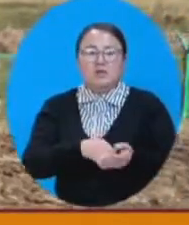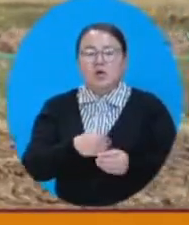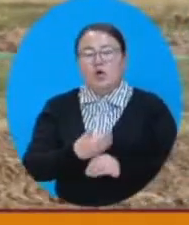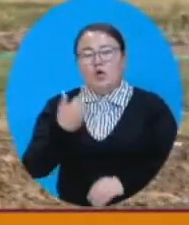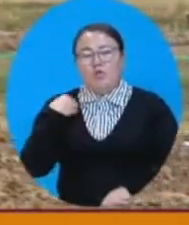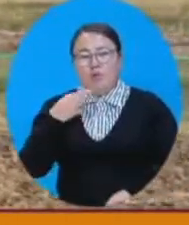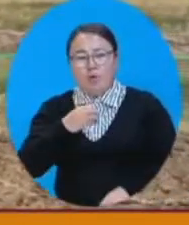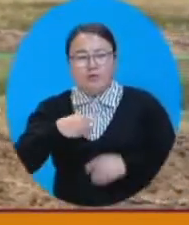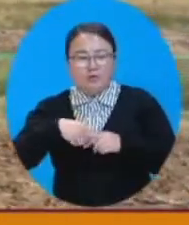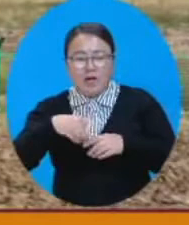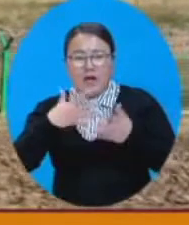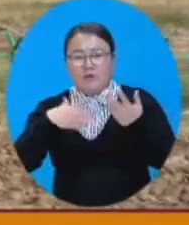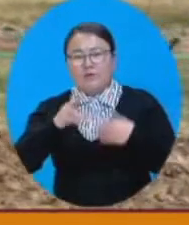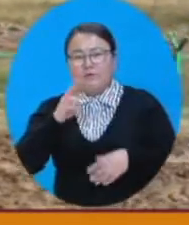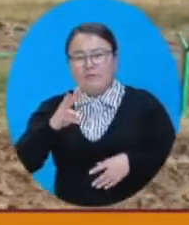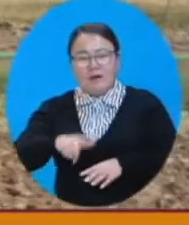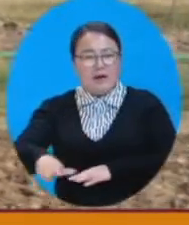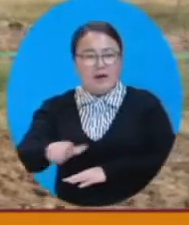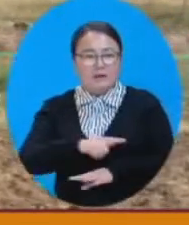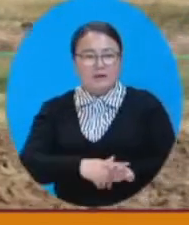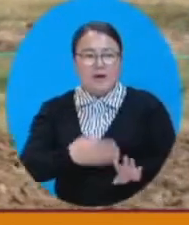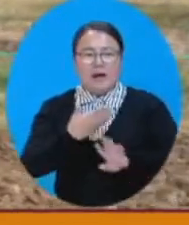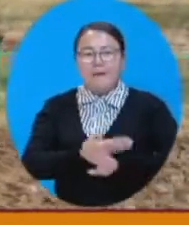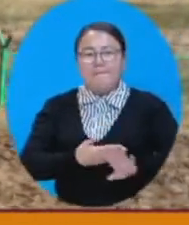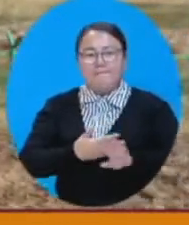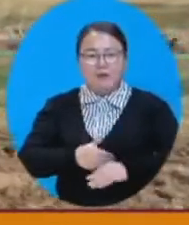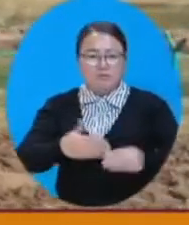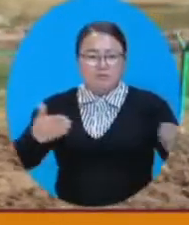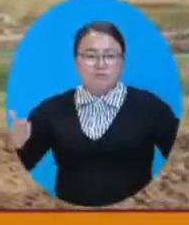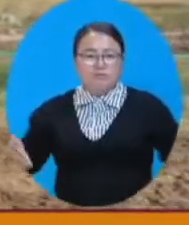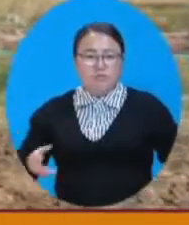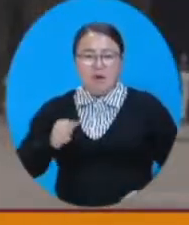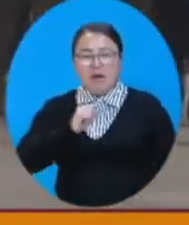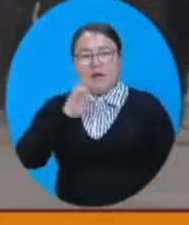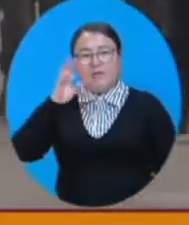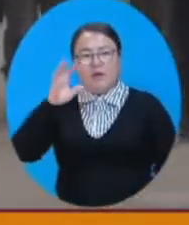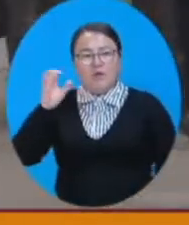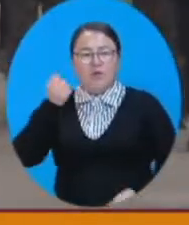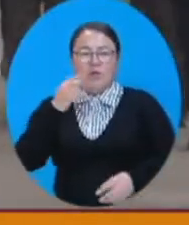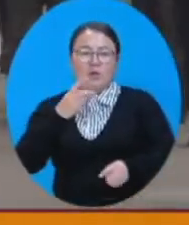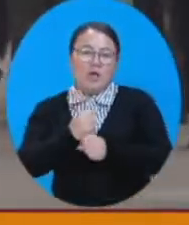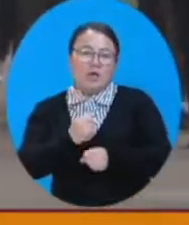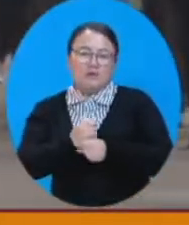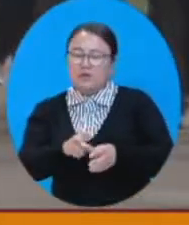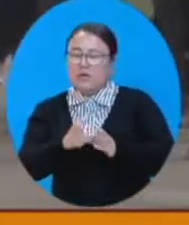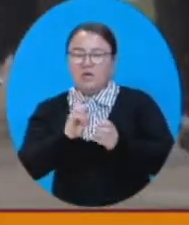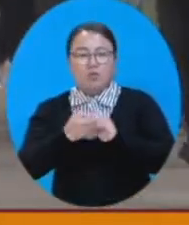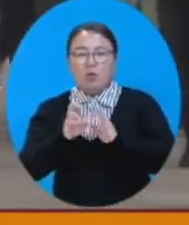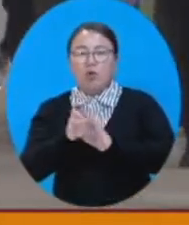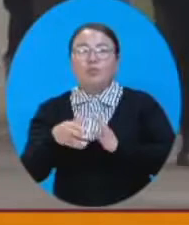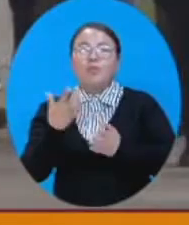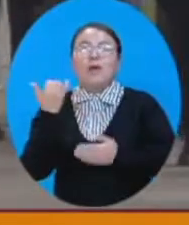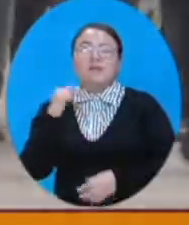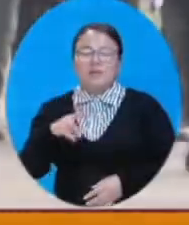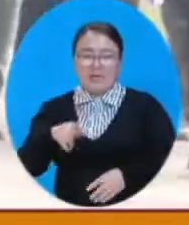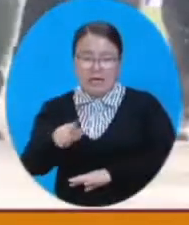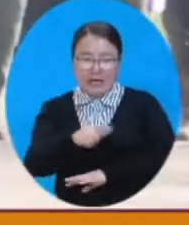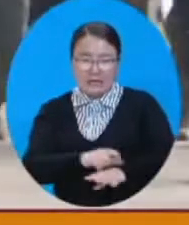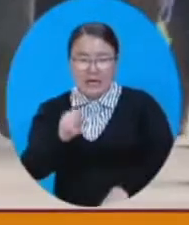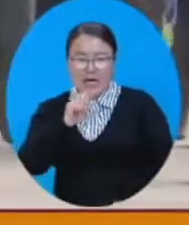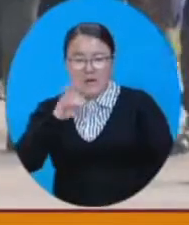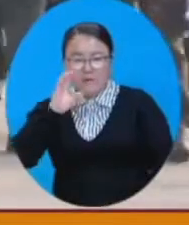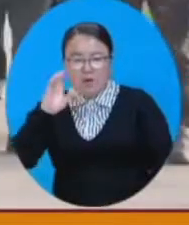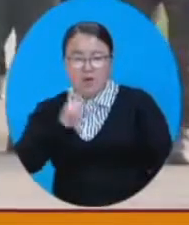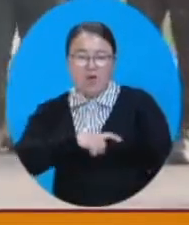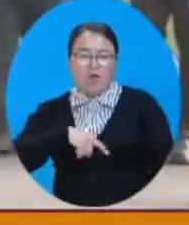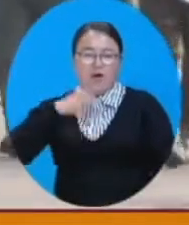Тухайлбал өмнө нь бомб орчмын 15 км газрыг хамгаалалтын зурвас болгосноос аж ахуйн нэгж үйл ажиллагаа явуулах боломжгүй байсан. Тэгвэл дээрх газарт аж